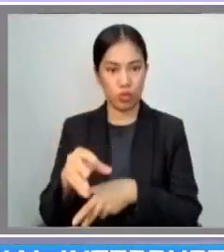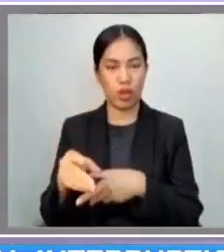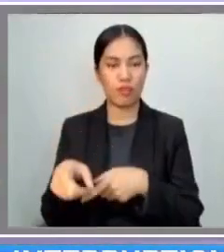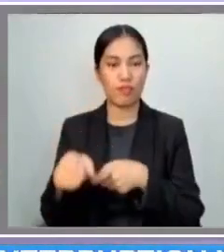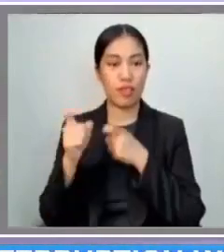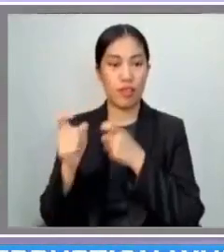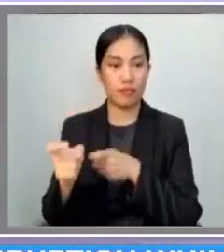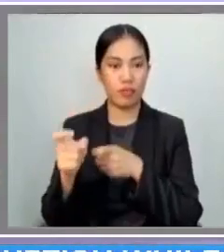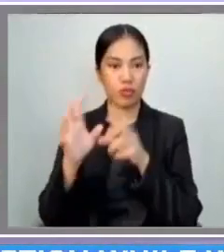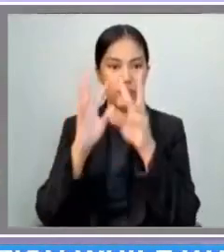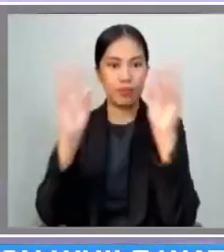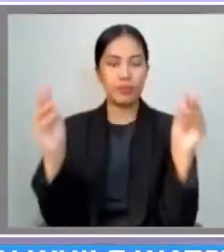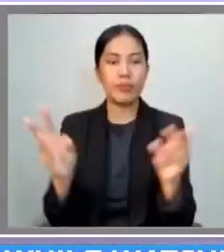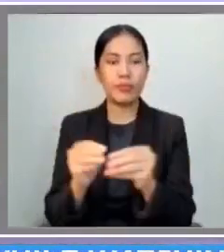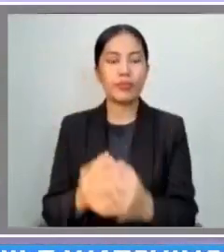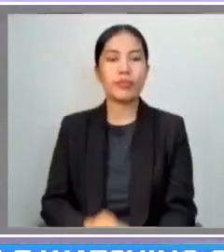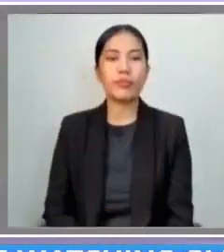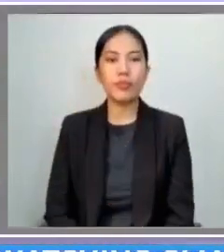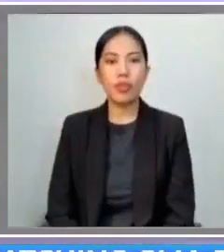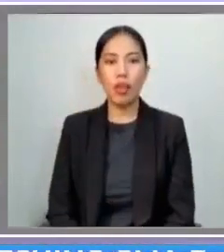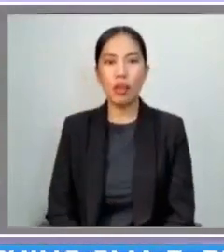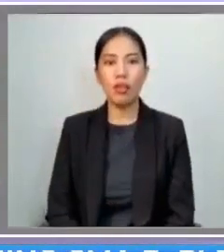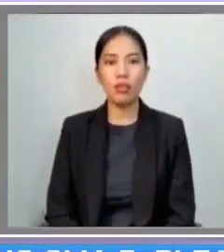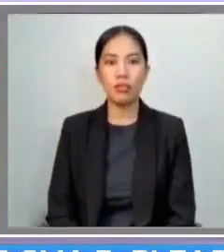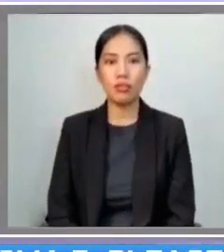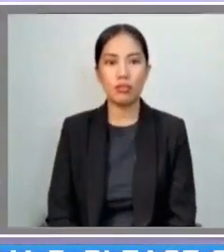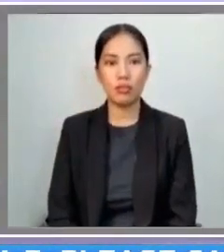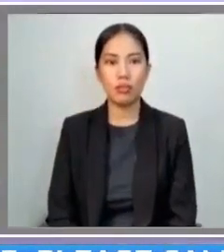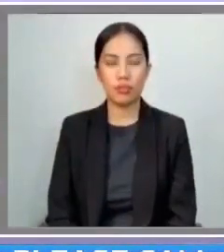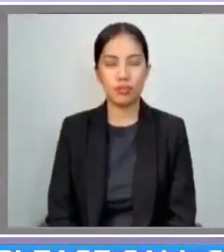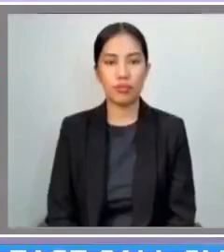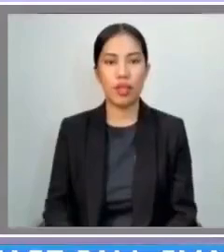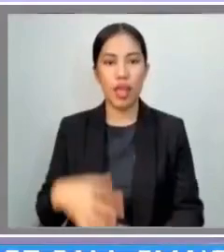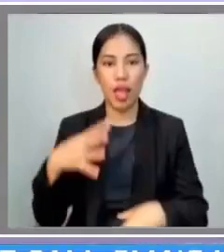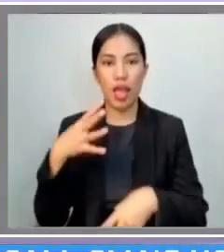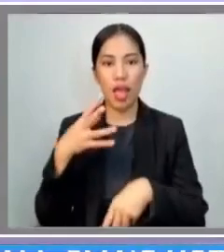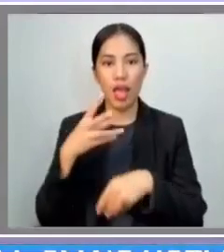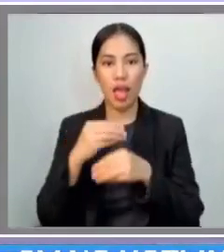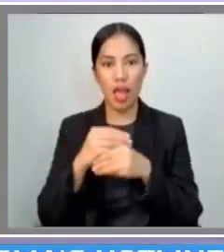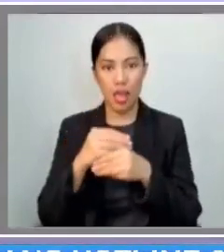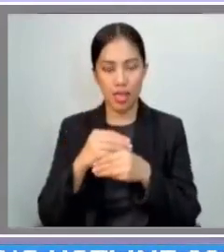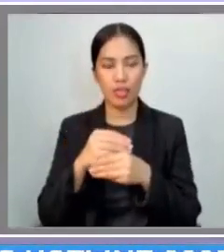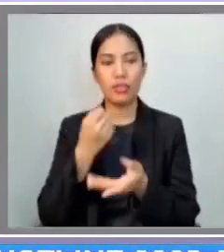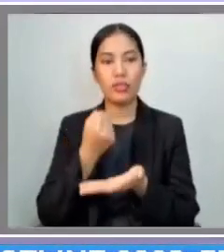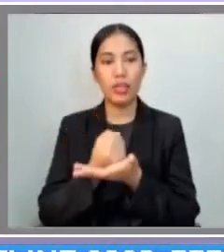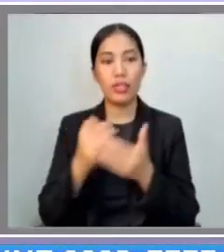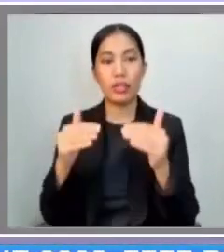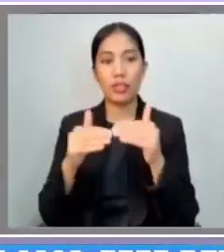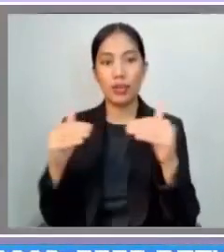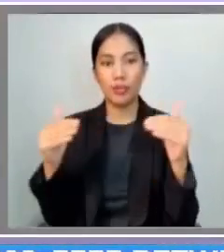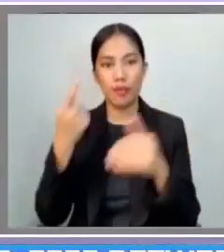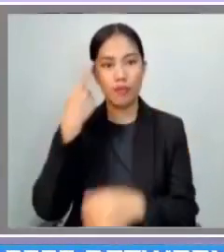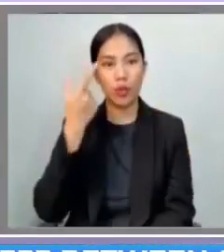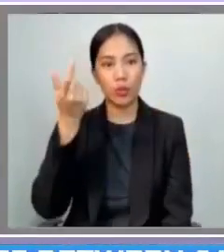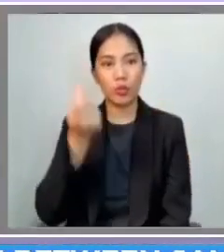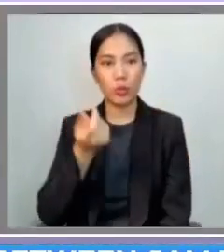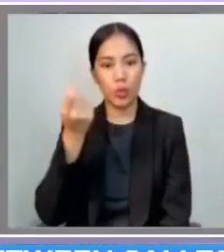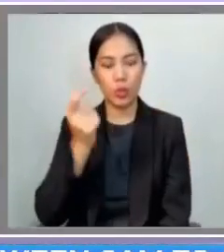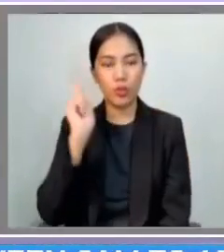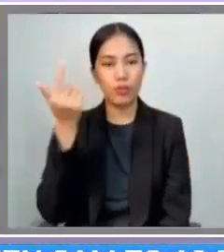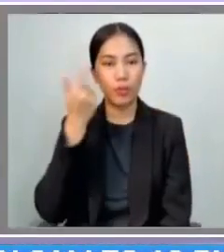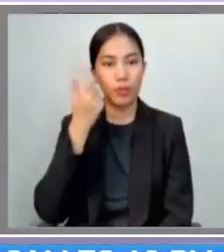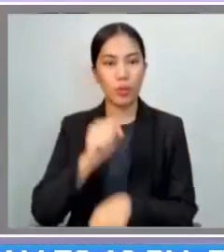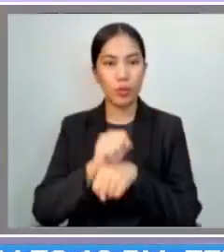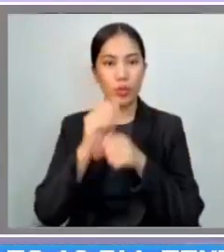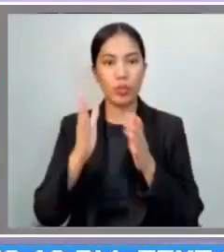isinusulong sa camara na itaas ang salary grade na basihan ng pensyon ng mga kahuli ng gobyerno na aabutan ng mandatory